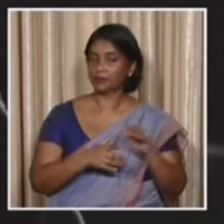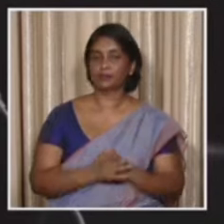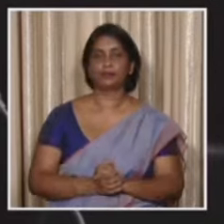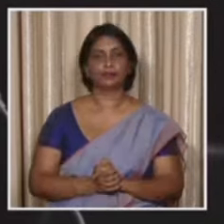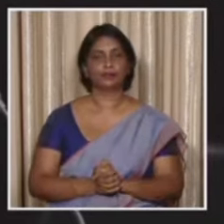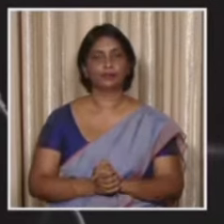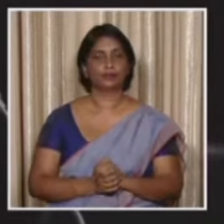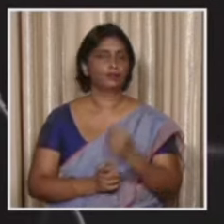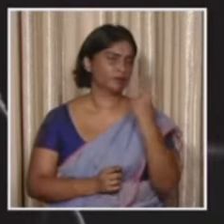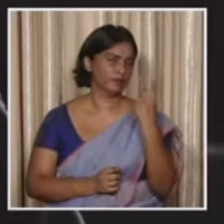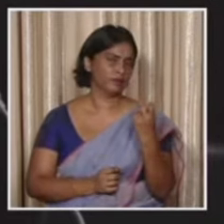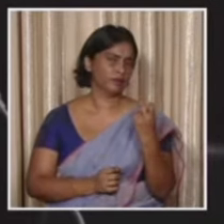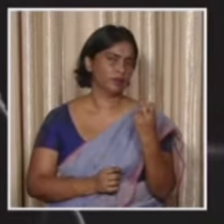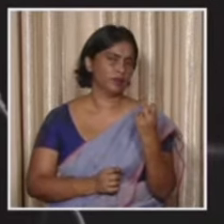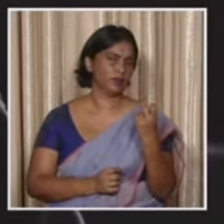2000